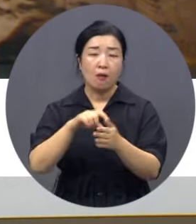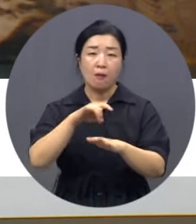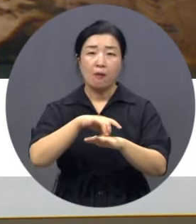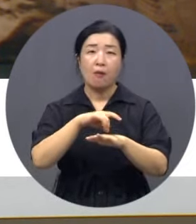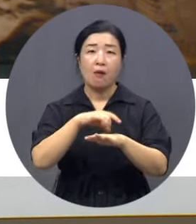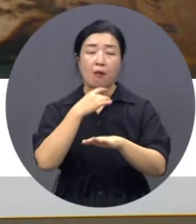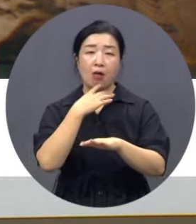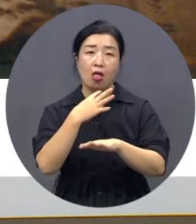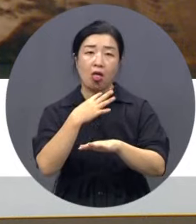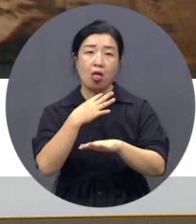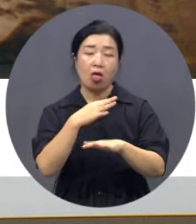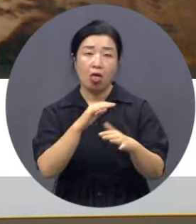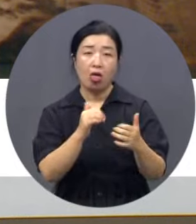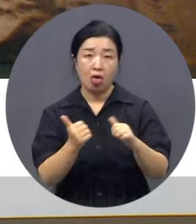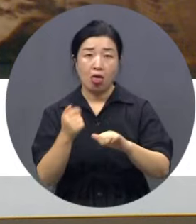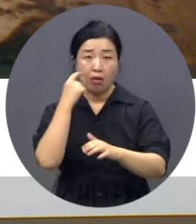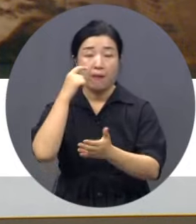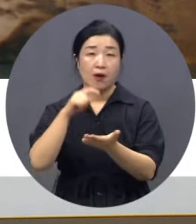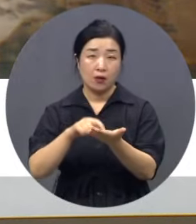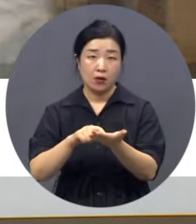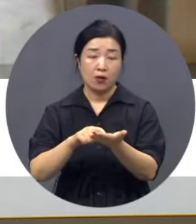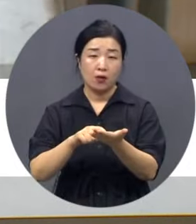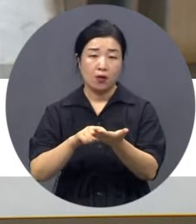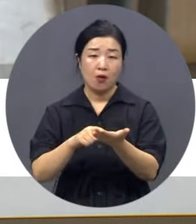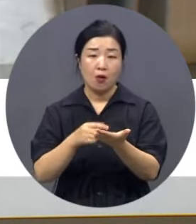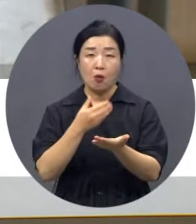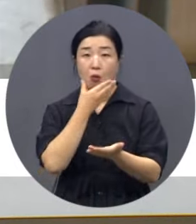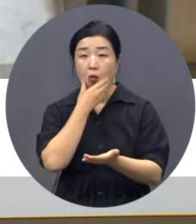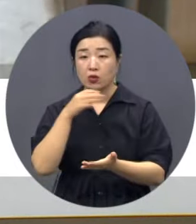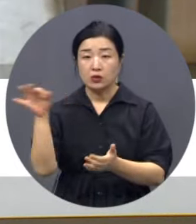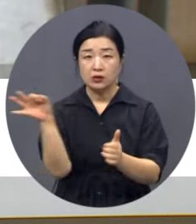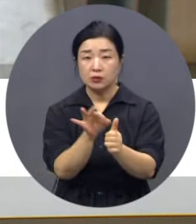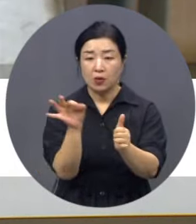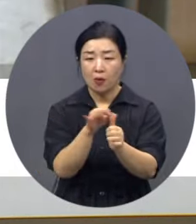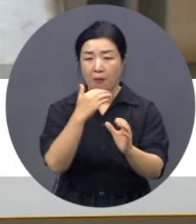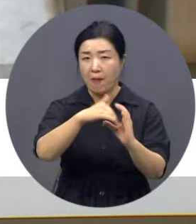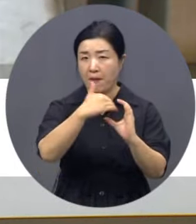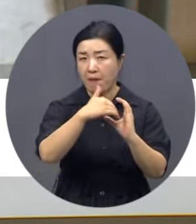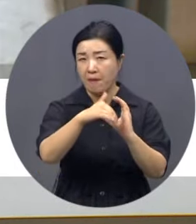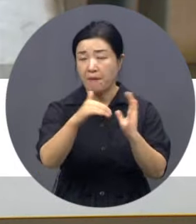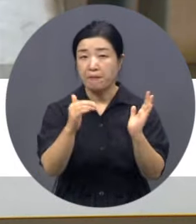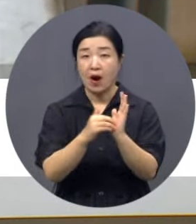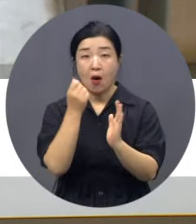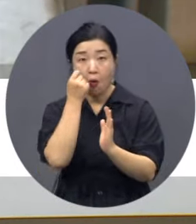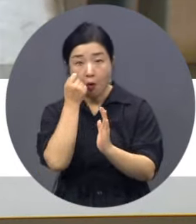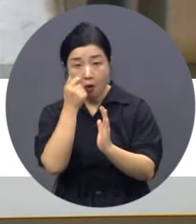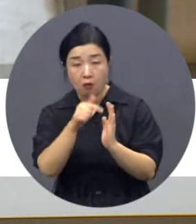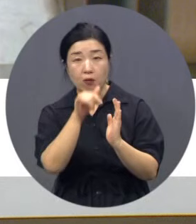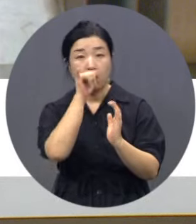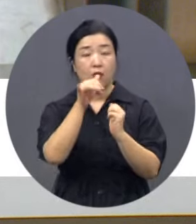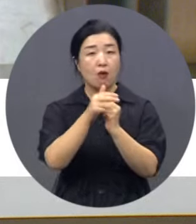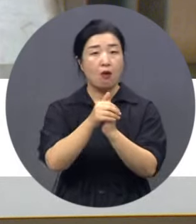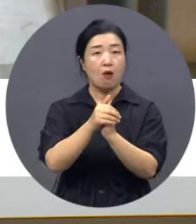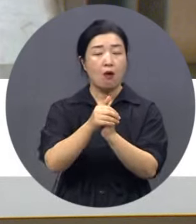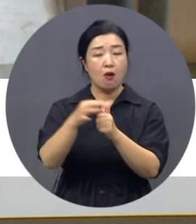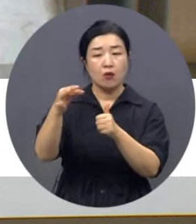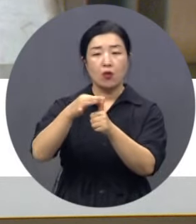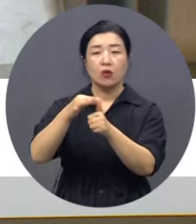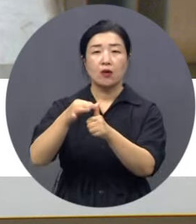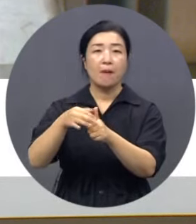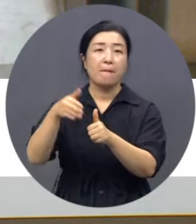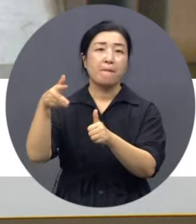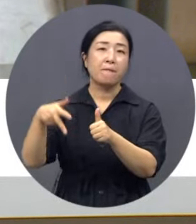발견돼 충격을 주고 있는데요 복지 급여는 꼬박꼬박 계좌로 들어갔지만 기초생활 수급 대상에서